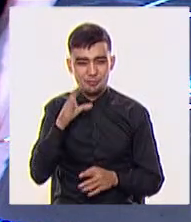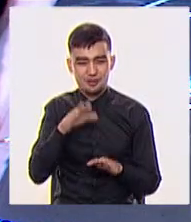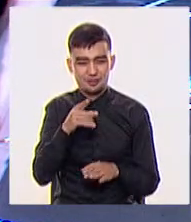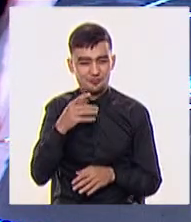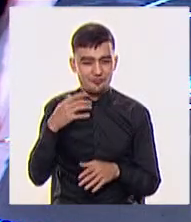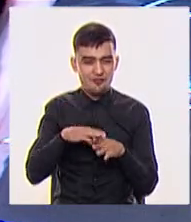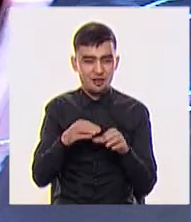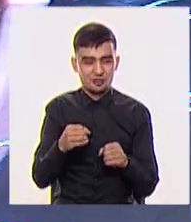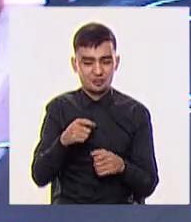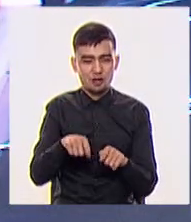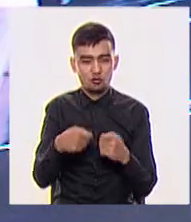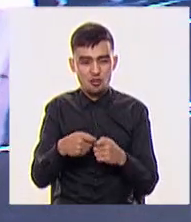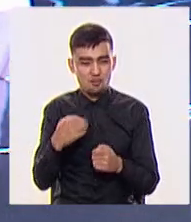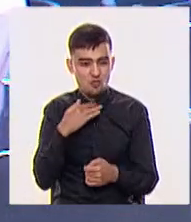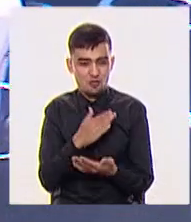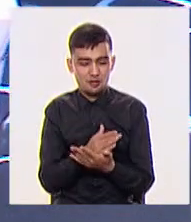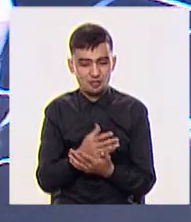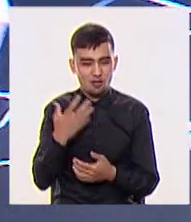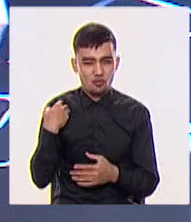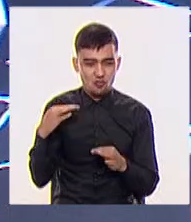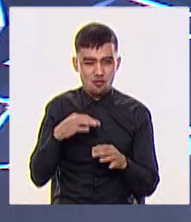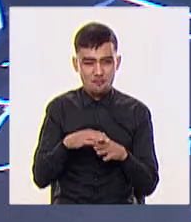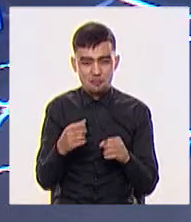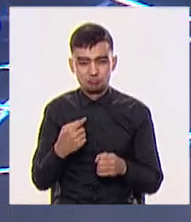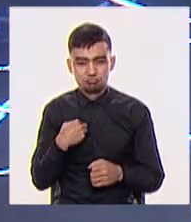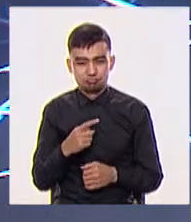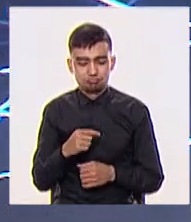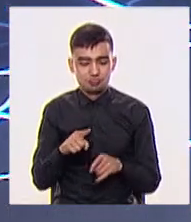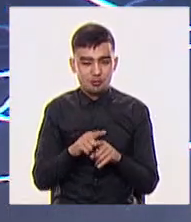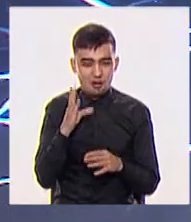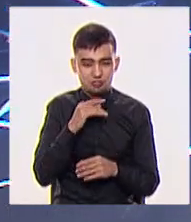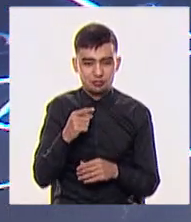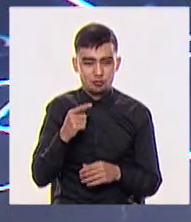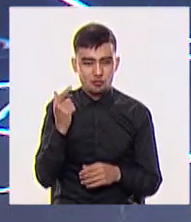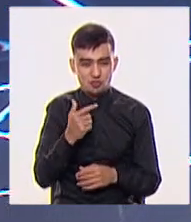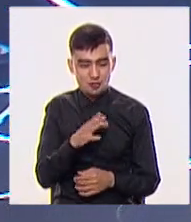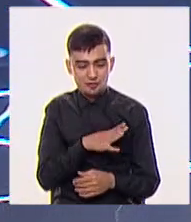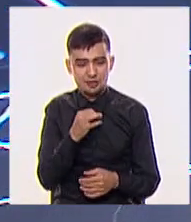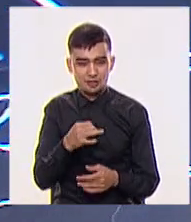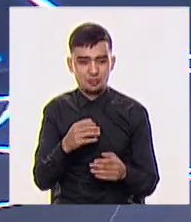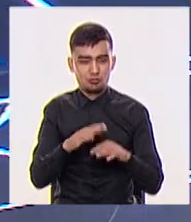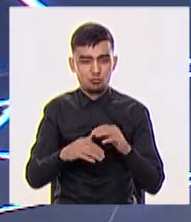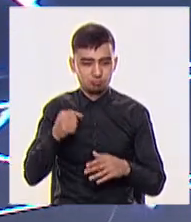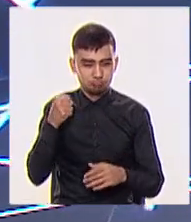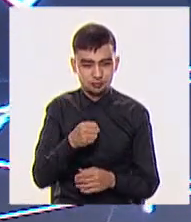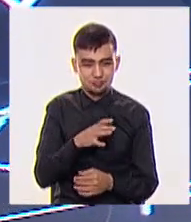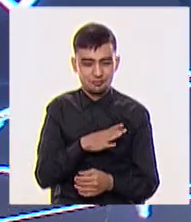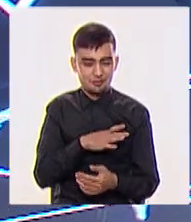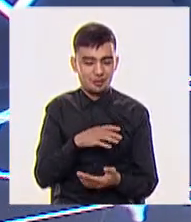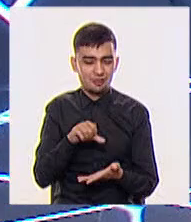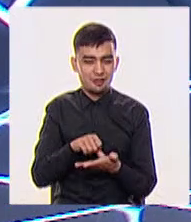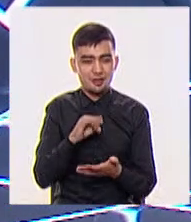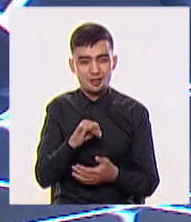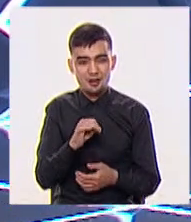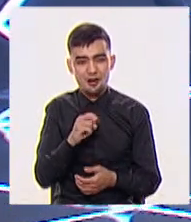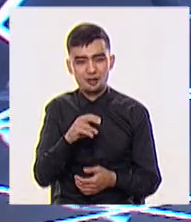арасында тәртіп бұзу әрекеті тыйылмай тұр, басшылар тарапының қызмет барысында дауыс көтеру бұлай тұрсын, тіпті жұдырық ала жүгіргендер бар. Мәселен,